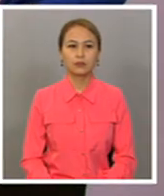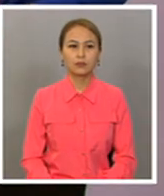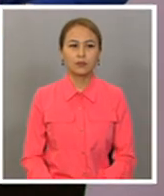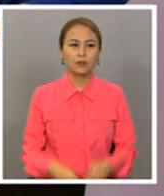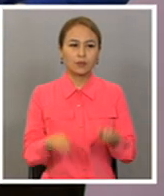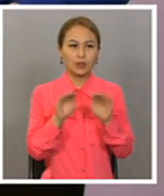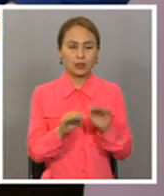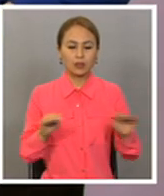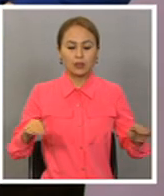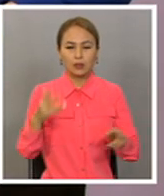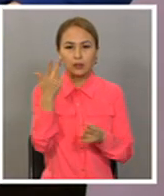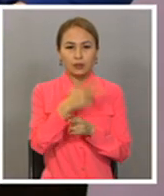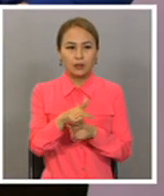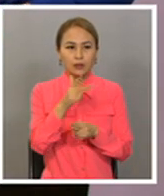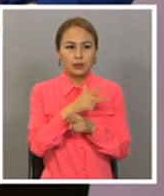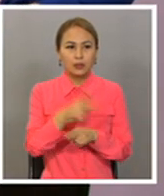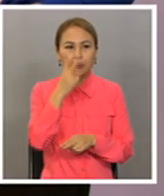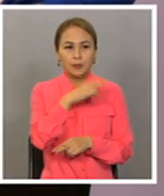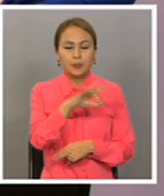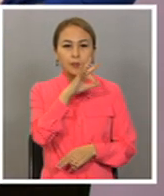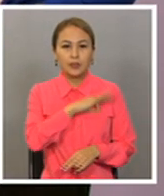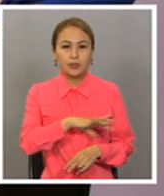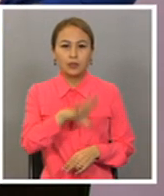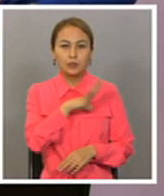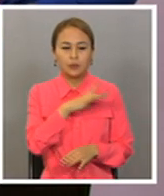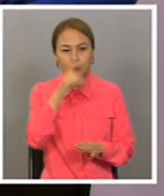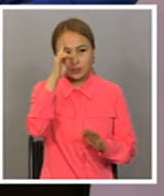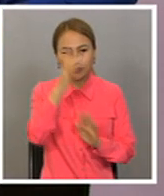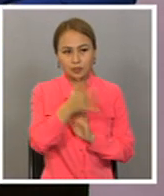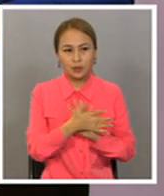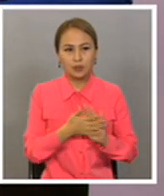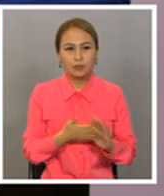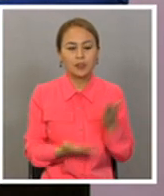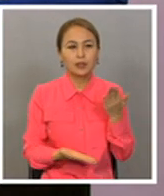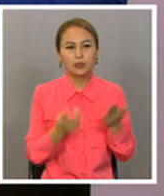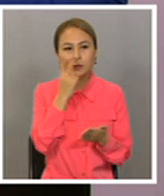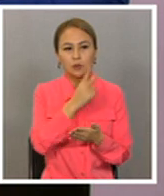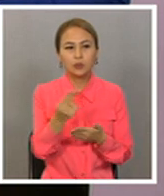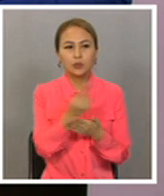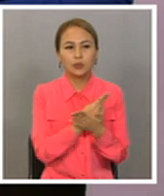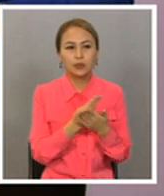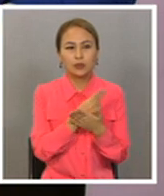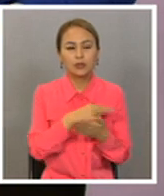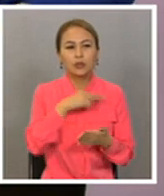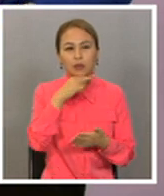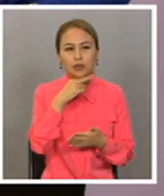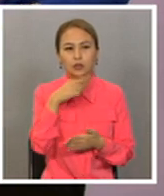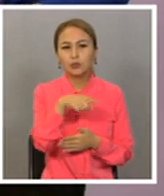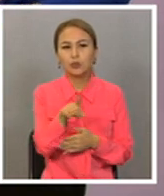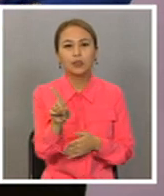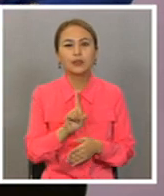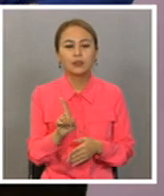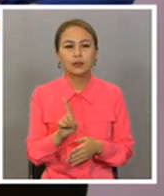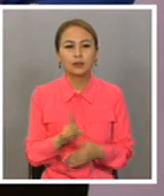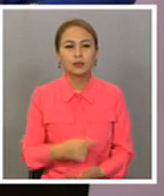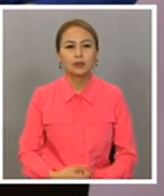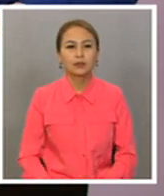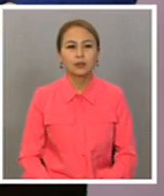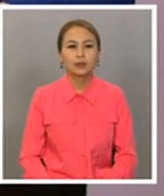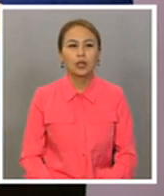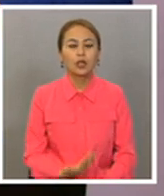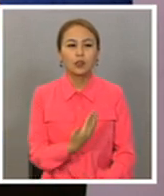Балалар, бейне материал пайдалы болды деген ойдамын. Ал енді суреттерге қарайықшы. Бұлар нелер?